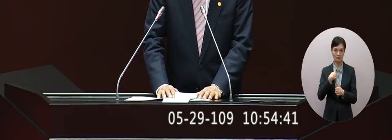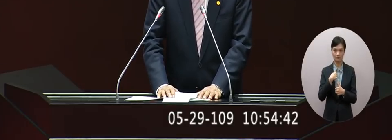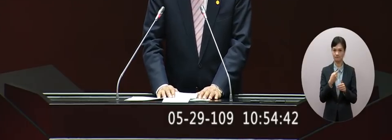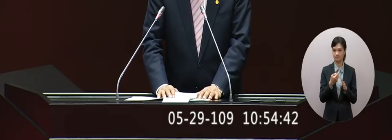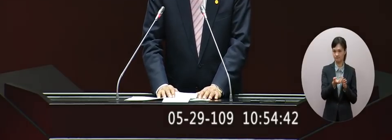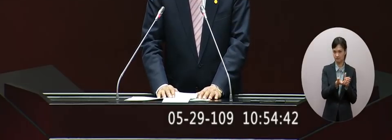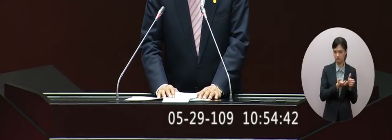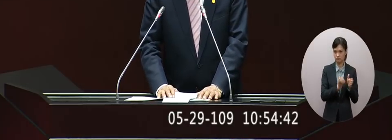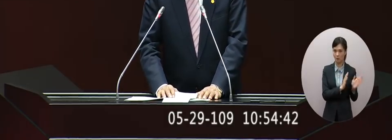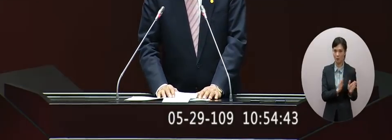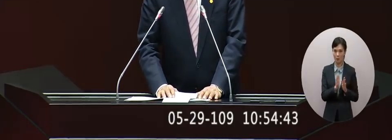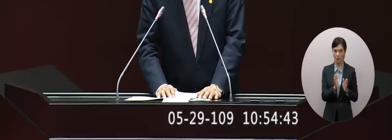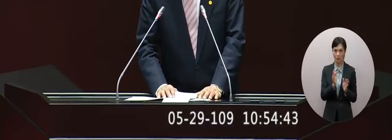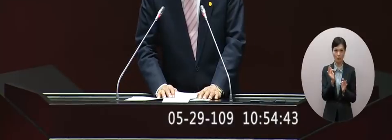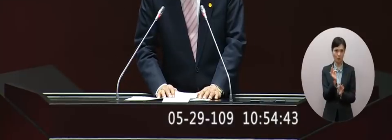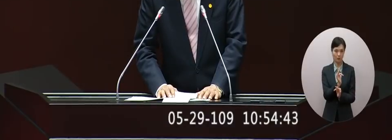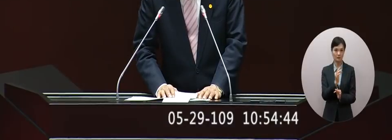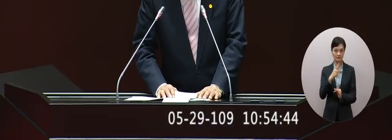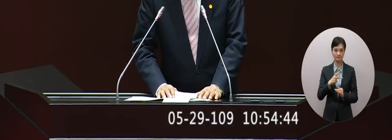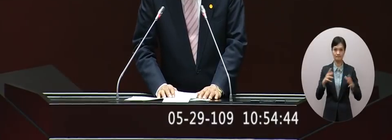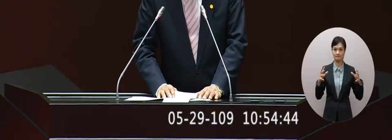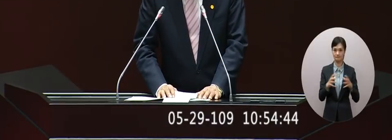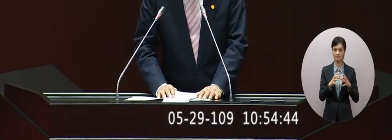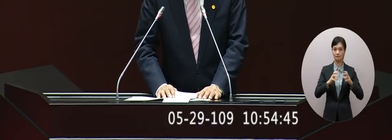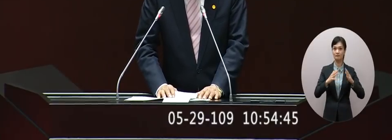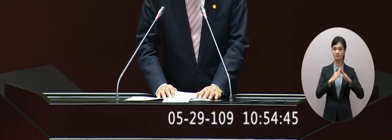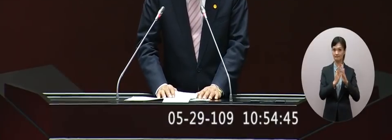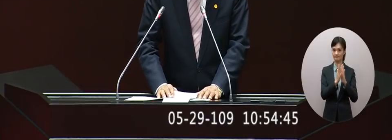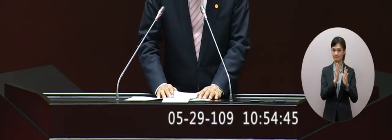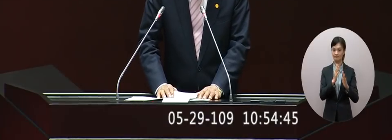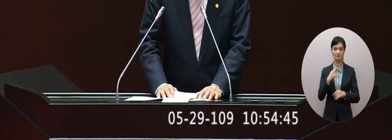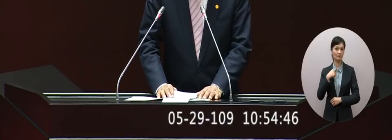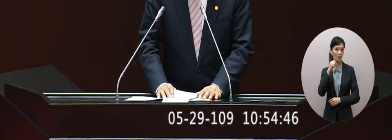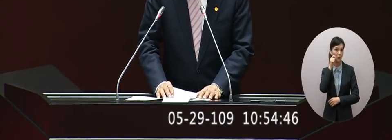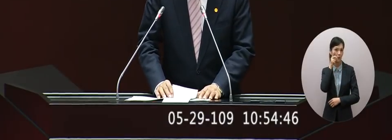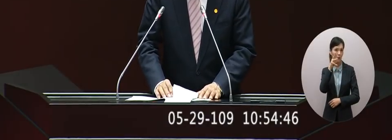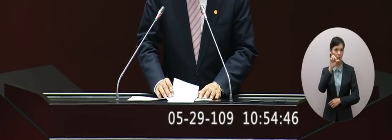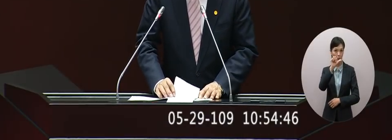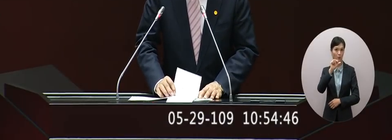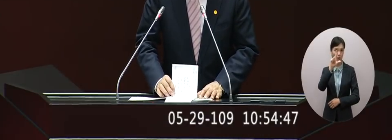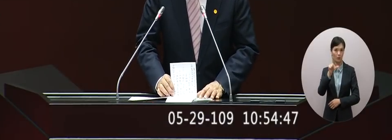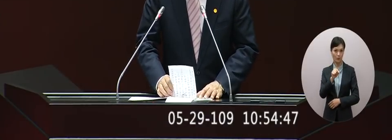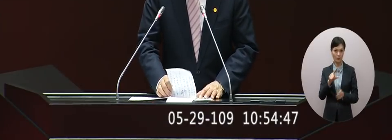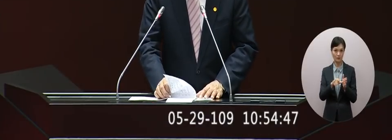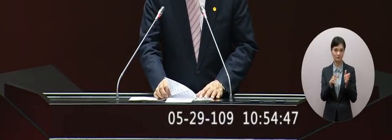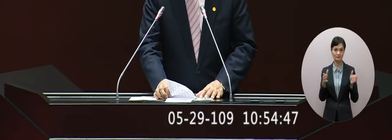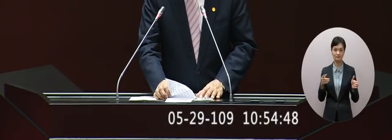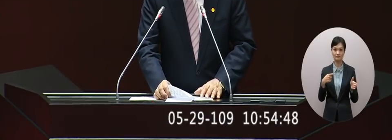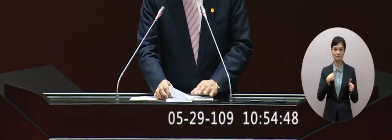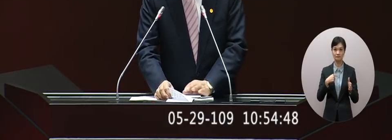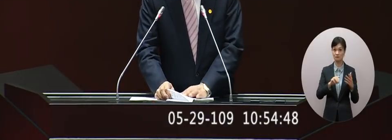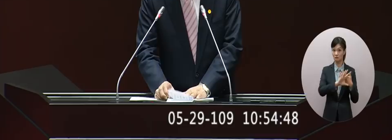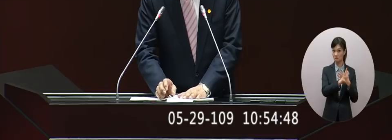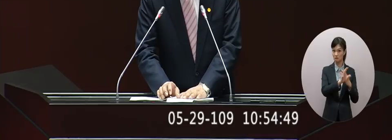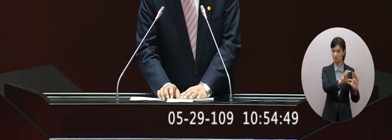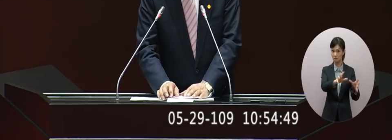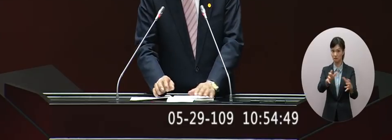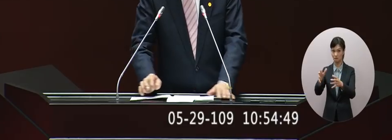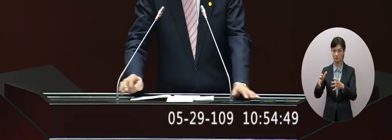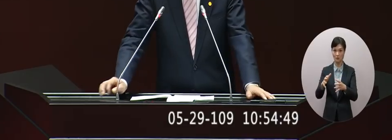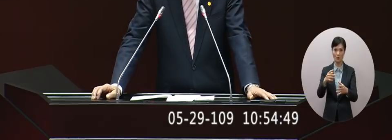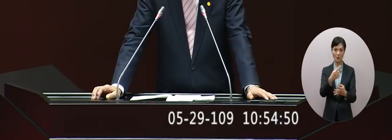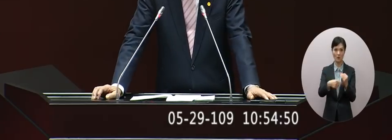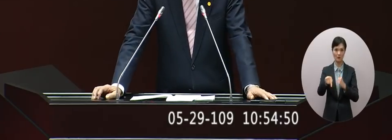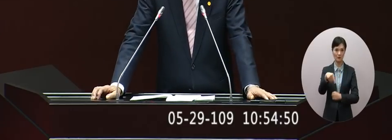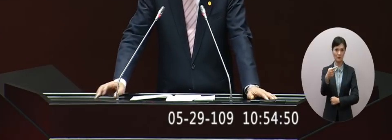前部署，组成了国家队。五个多月来，当全世界190多个国